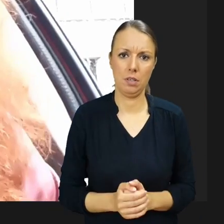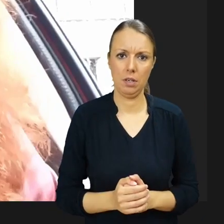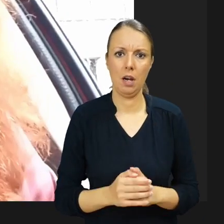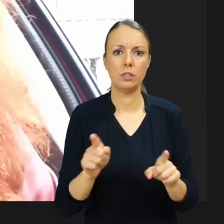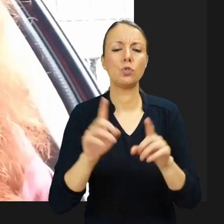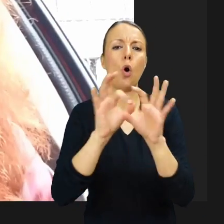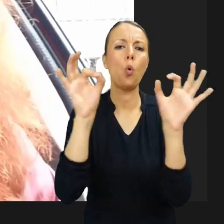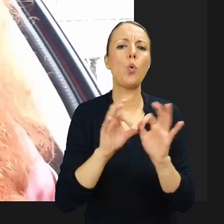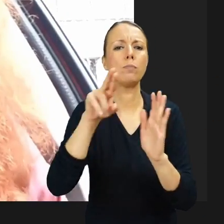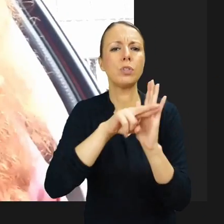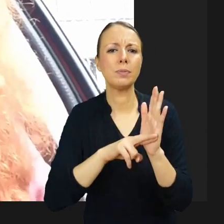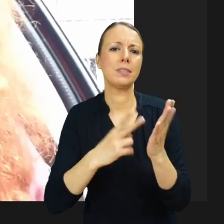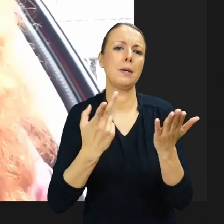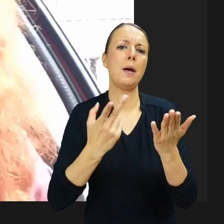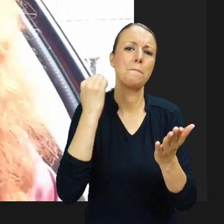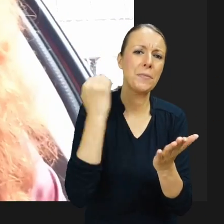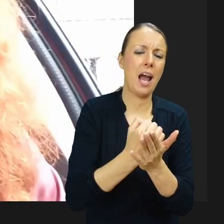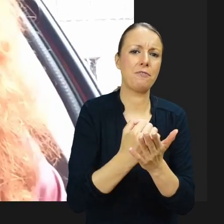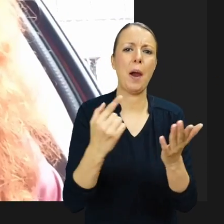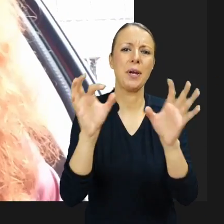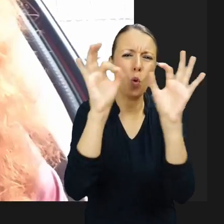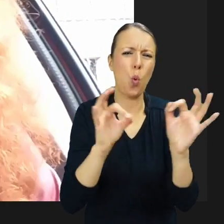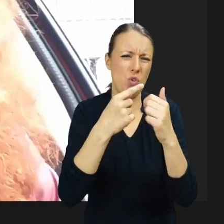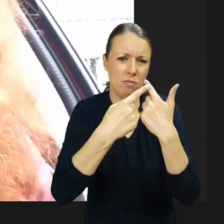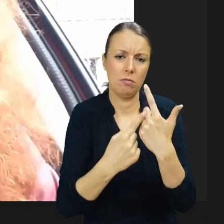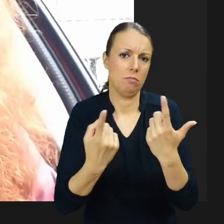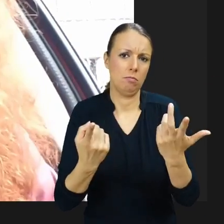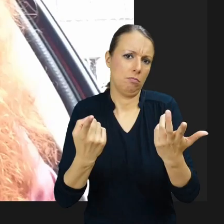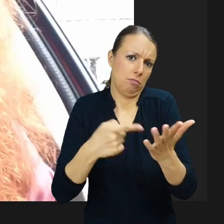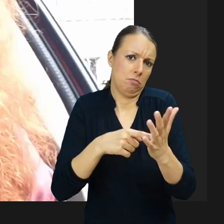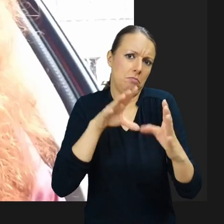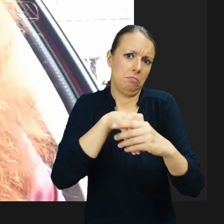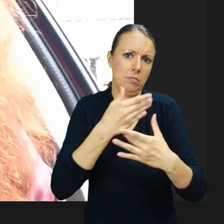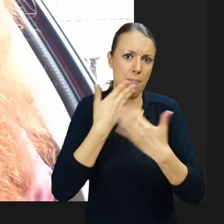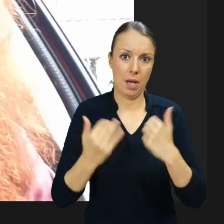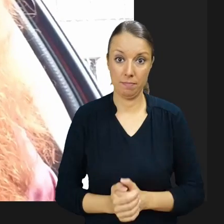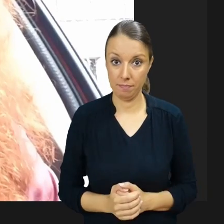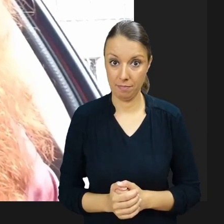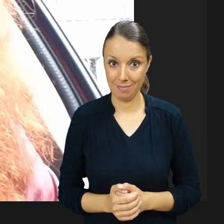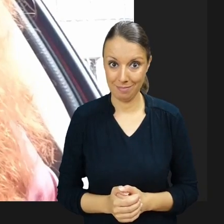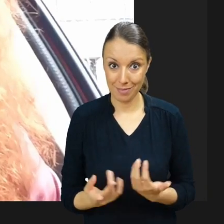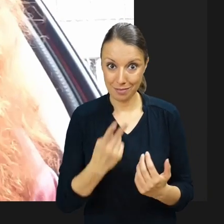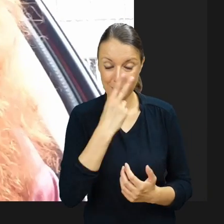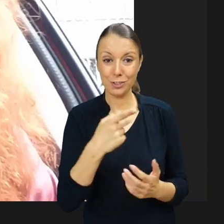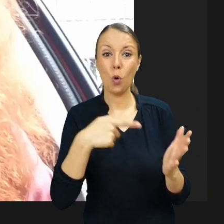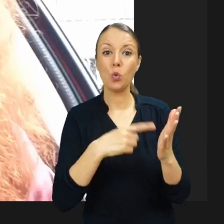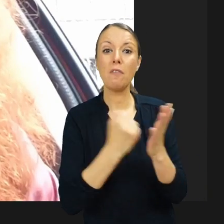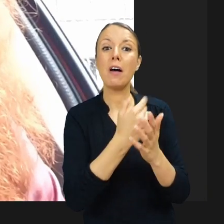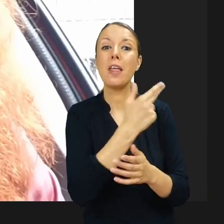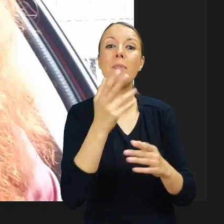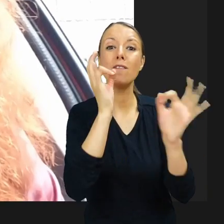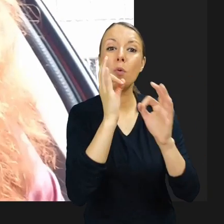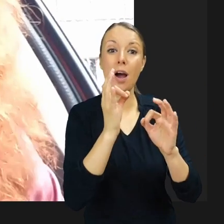organ trafnie pisał. Czyli ustawa o dostępie do informacji stała się w tym przypadku